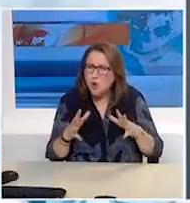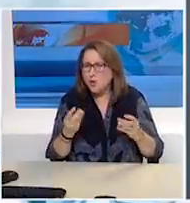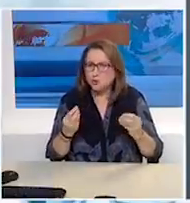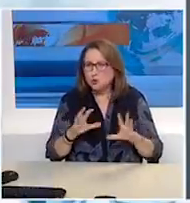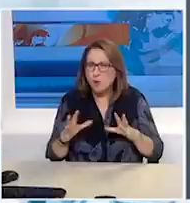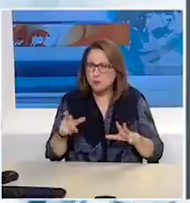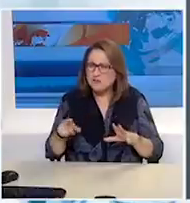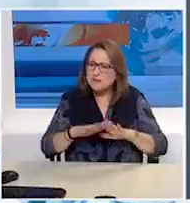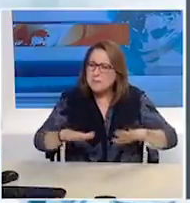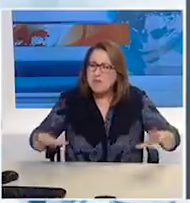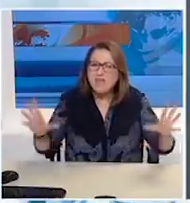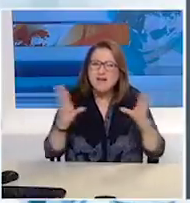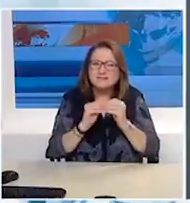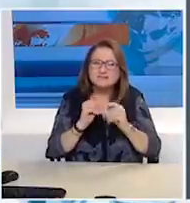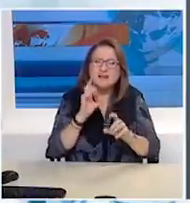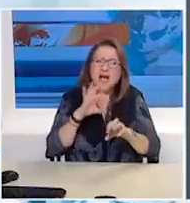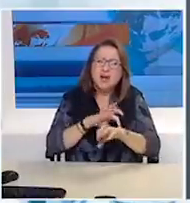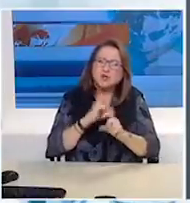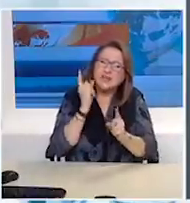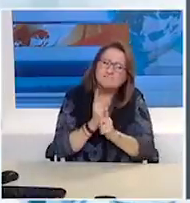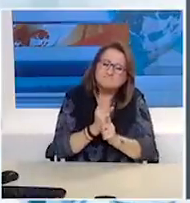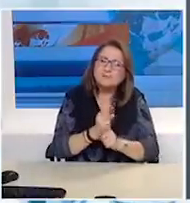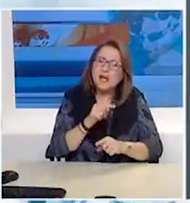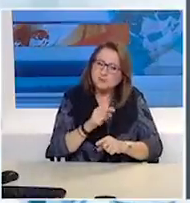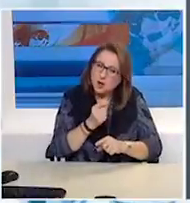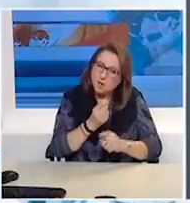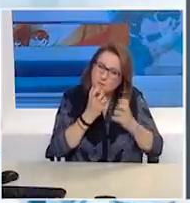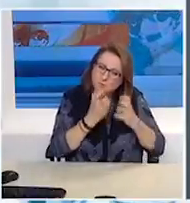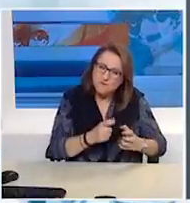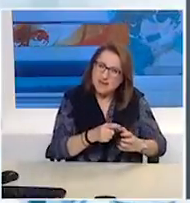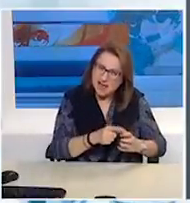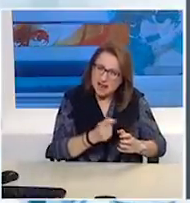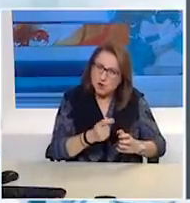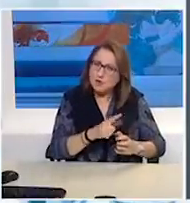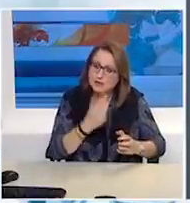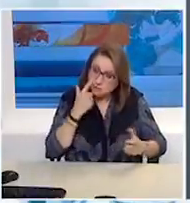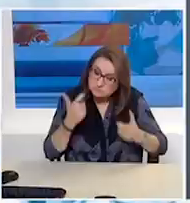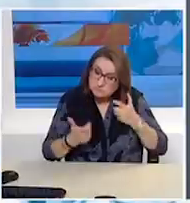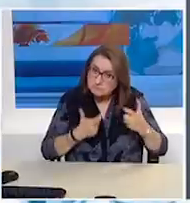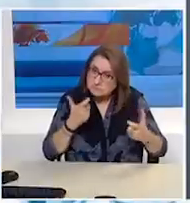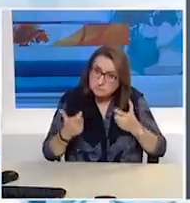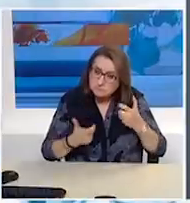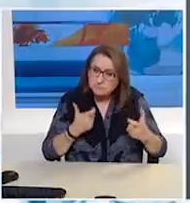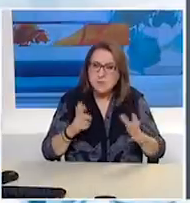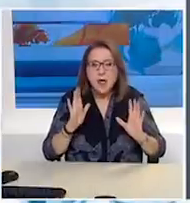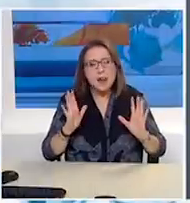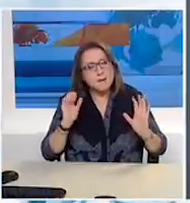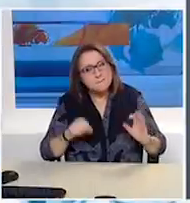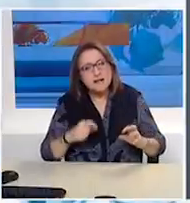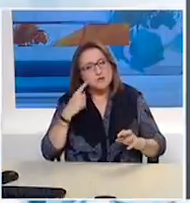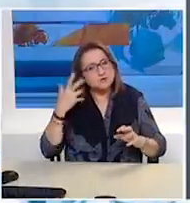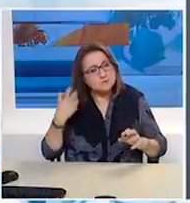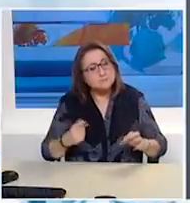πιο επικίνδυνο για την υγεία του παιδιού, και γι' αυτό συνιστούν να υπάρχει επαγρύπνηση. Παρ' όλα αυτά δεν καταλήγουν στο αν υπάρχει σχέση